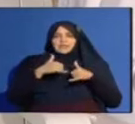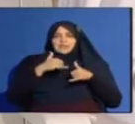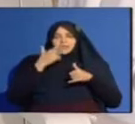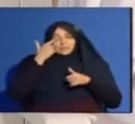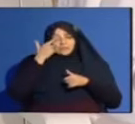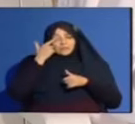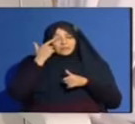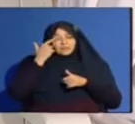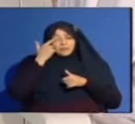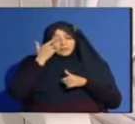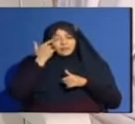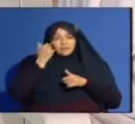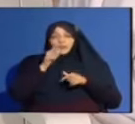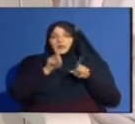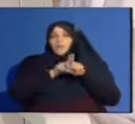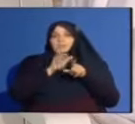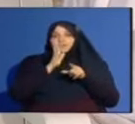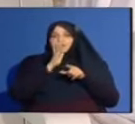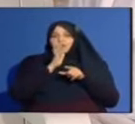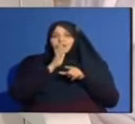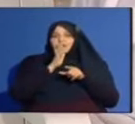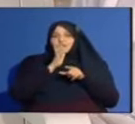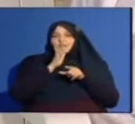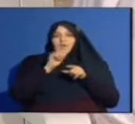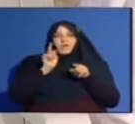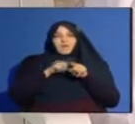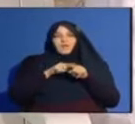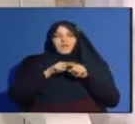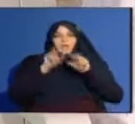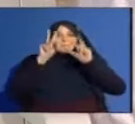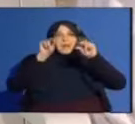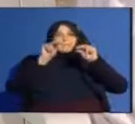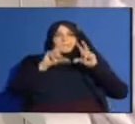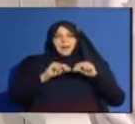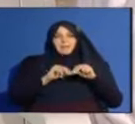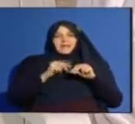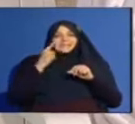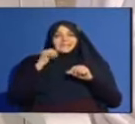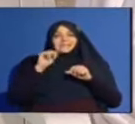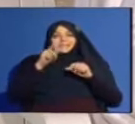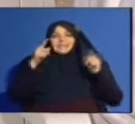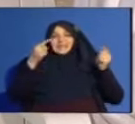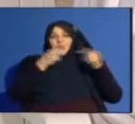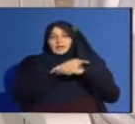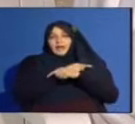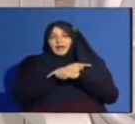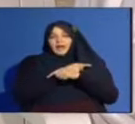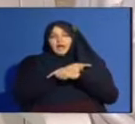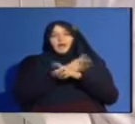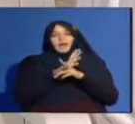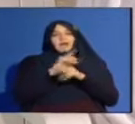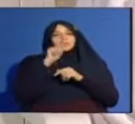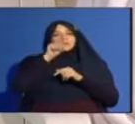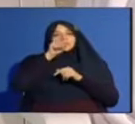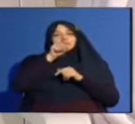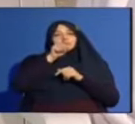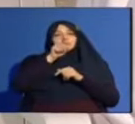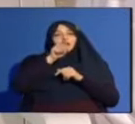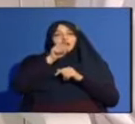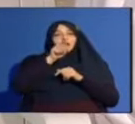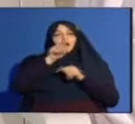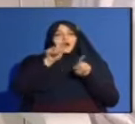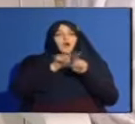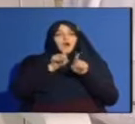جزائرية. ما يلزمش يختلفوا. لو كان هذاك الحكم يخالف يولي هذا الحكم اللي صدر في بلد